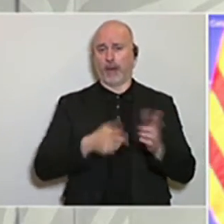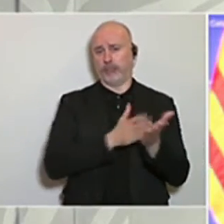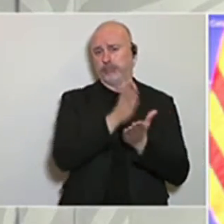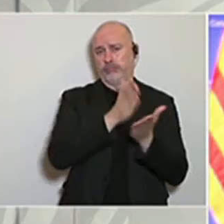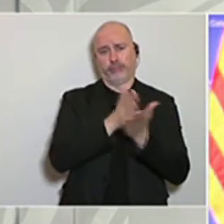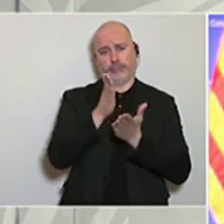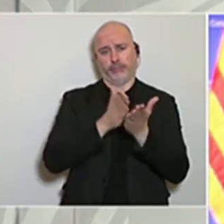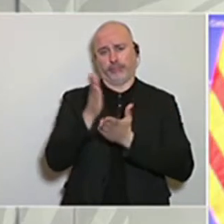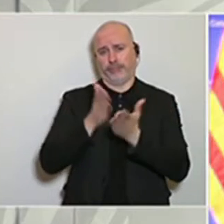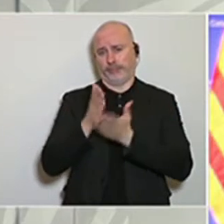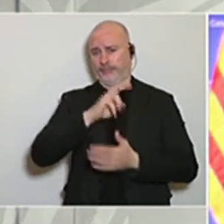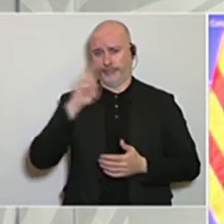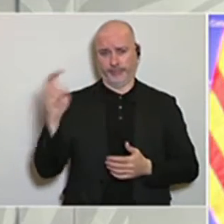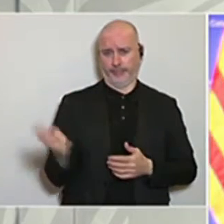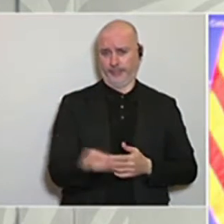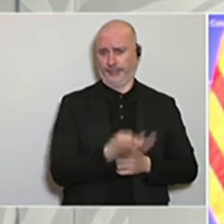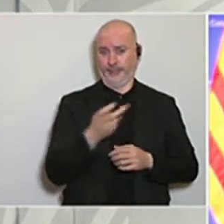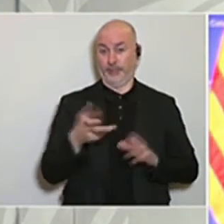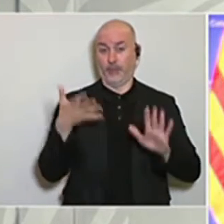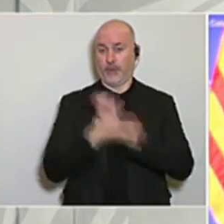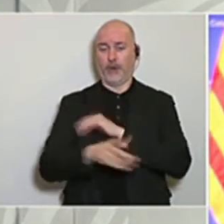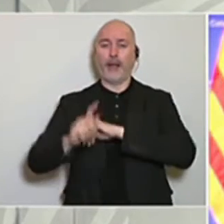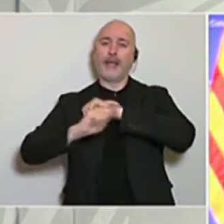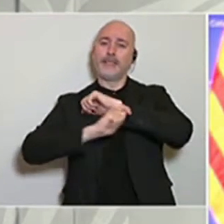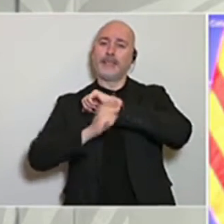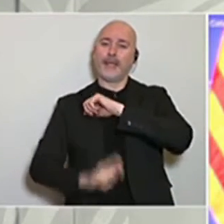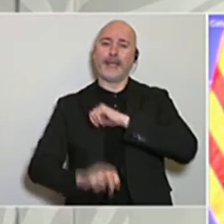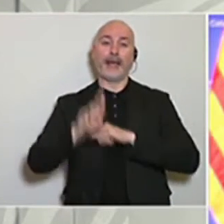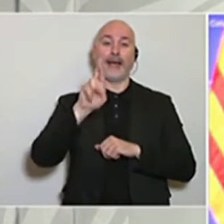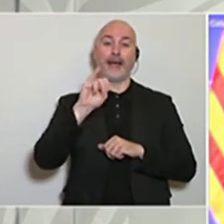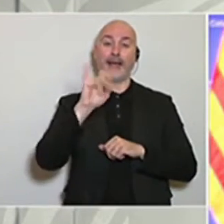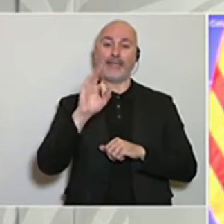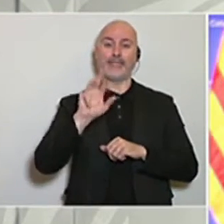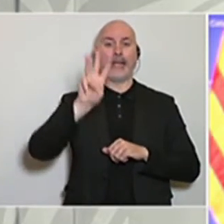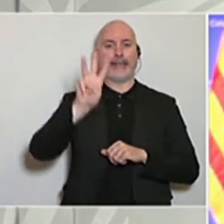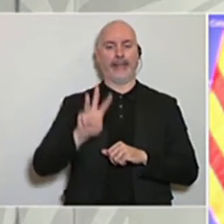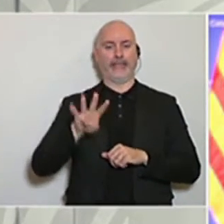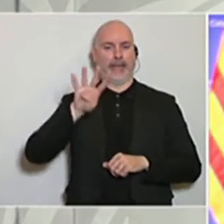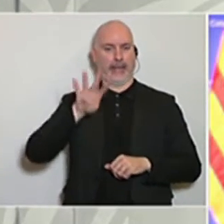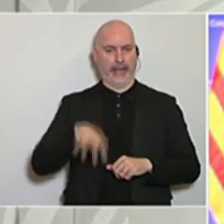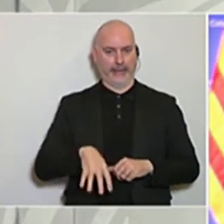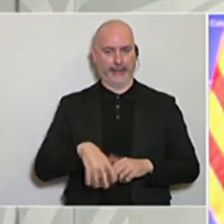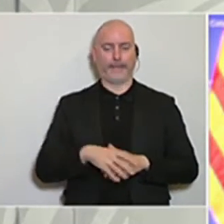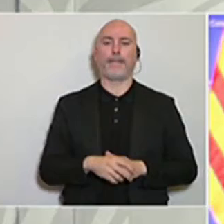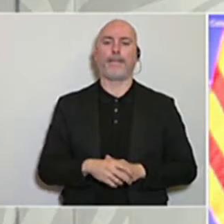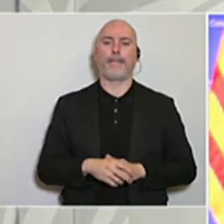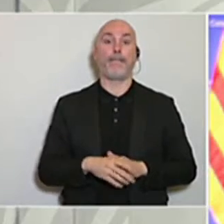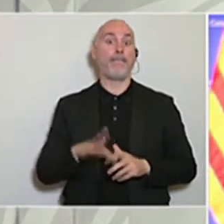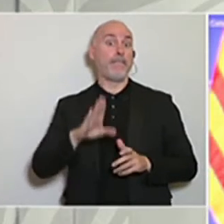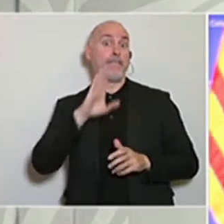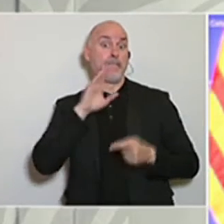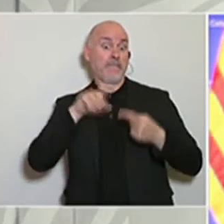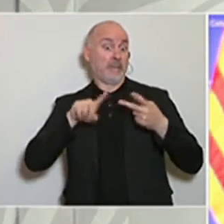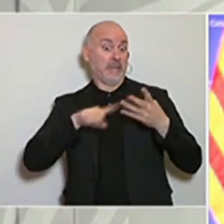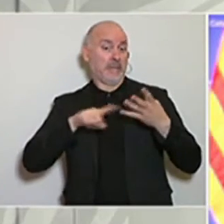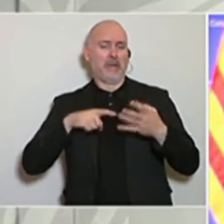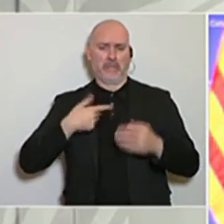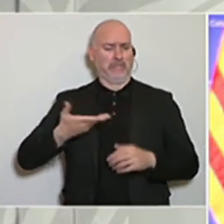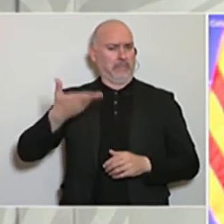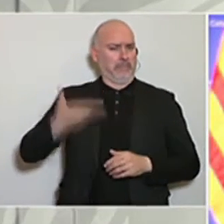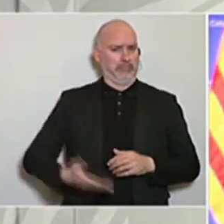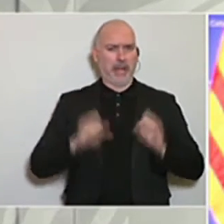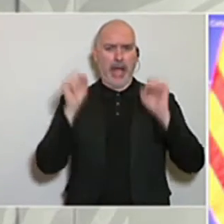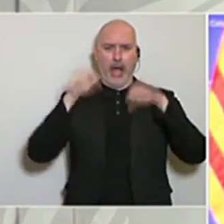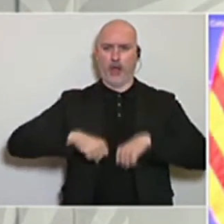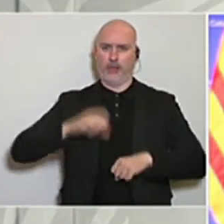actuacions del desplegament de l'estratègia RIS3CAT. I aquests han estat els principals acords de govern